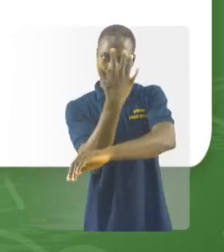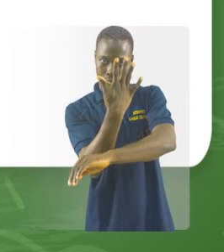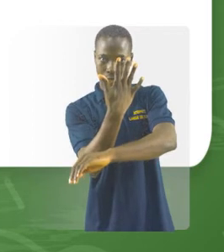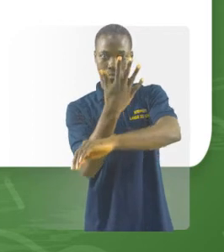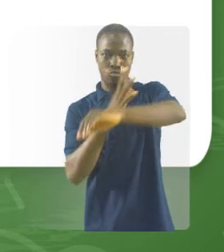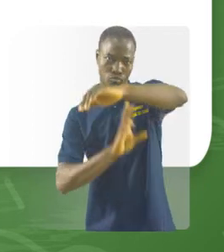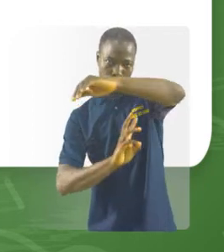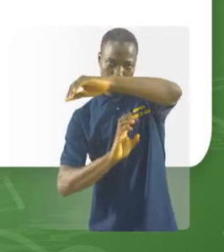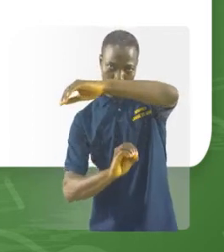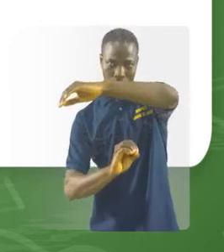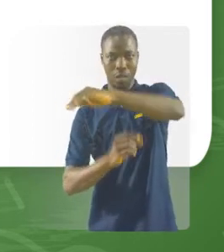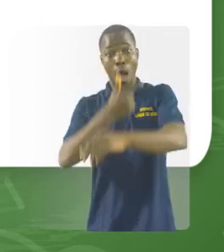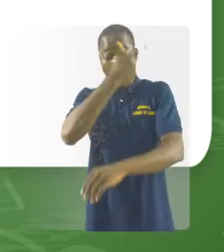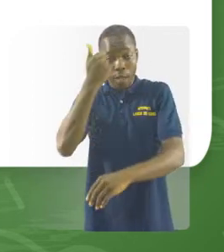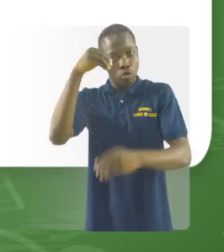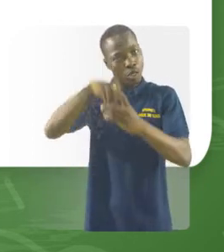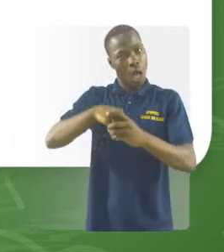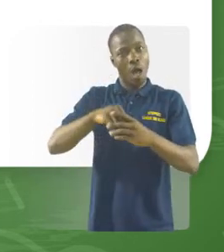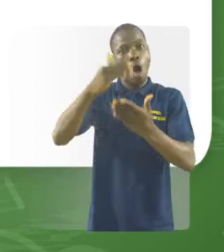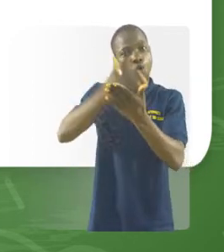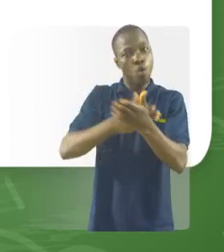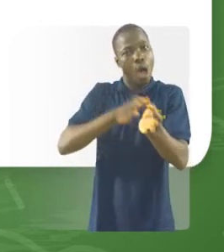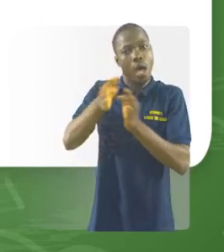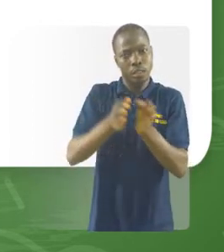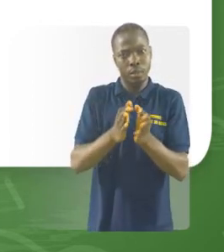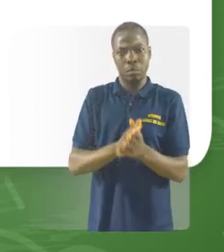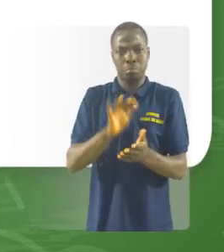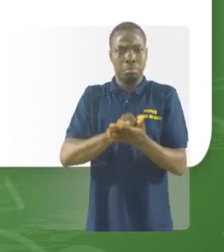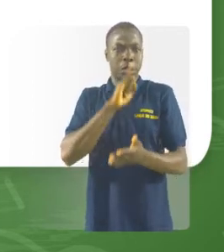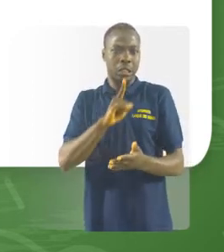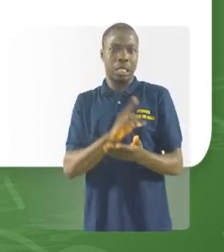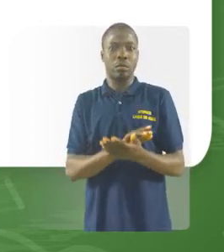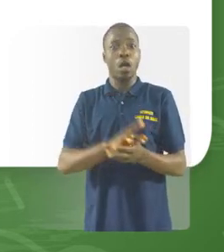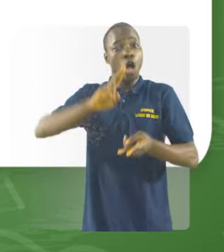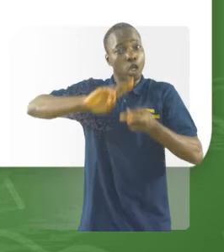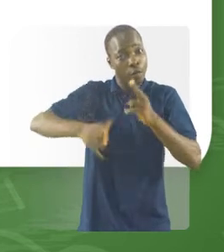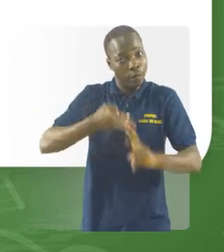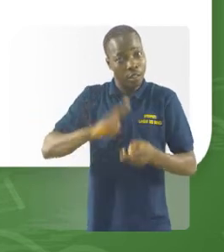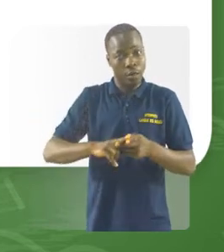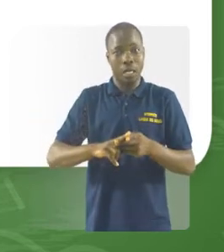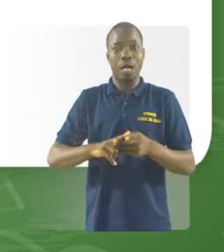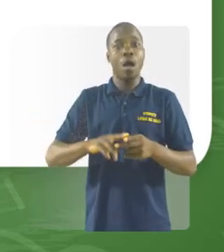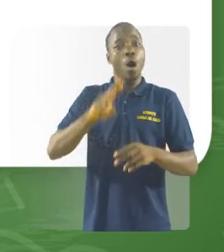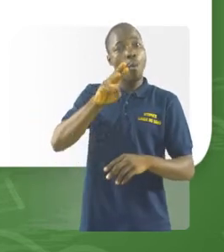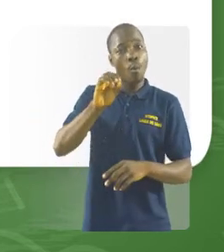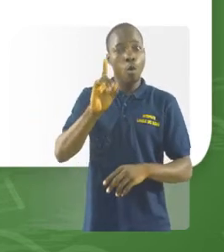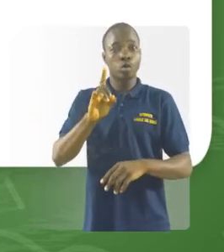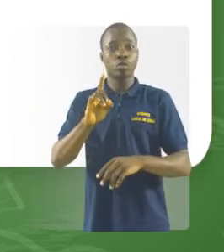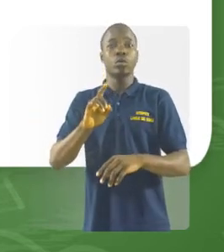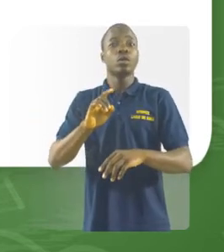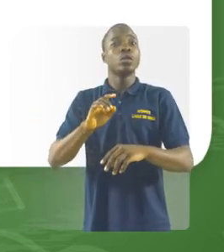60. Parce que nous avons dit que c'est l'effectif de la modalité sur l'effectif